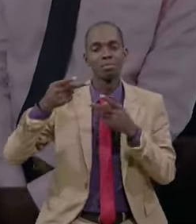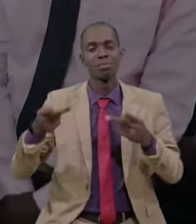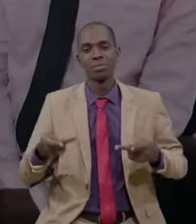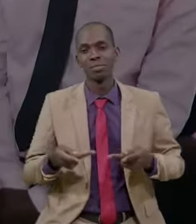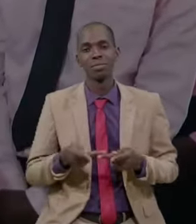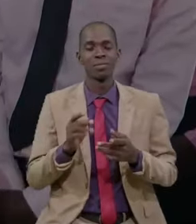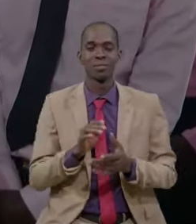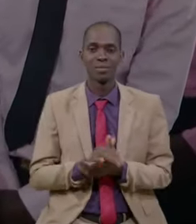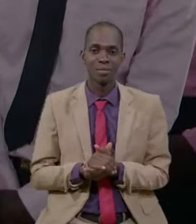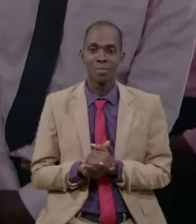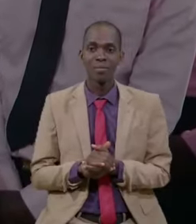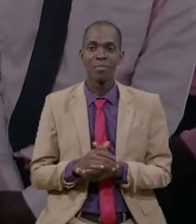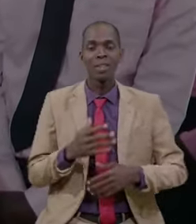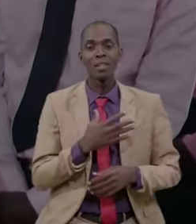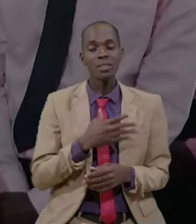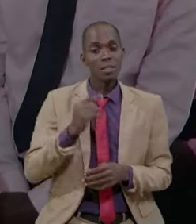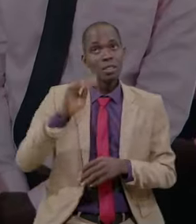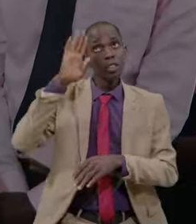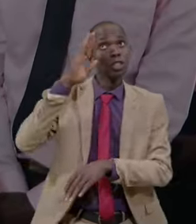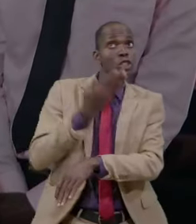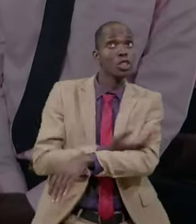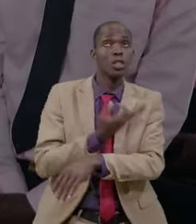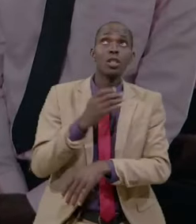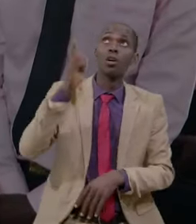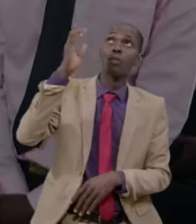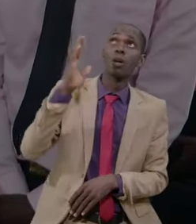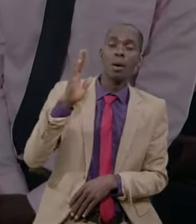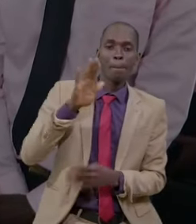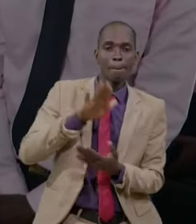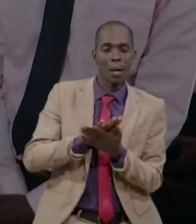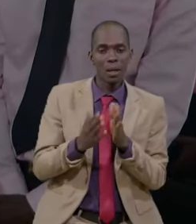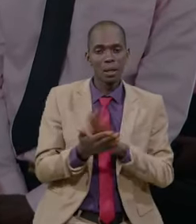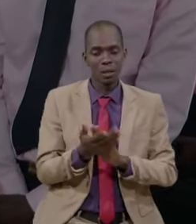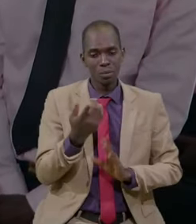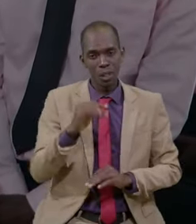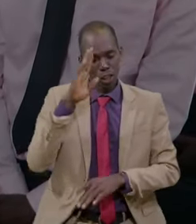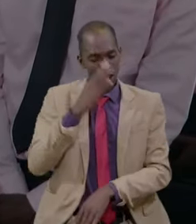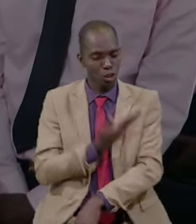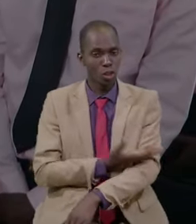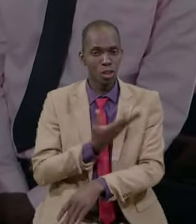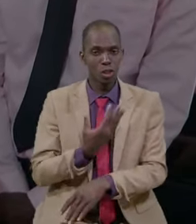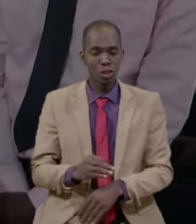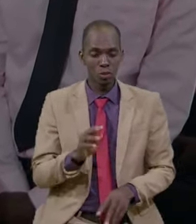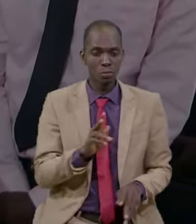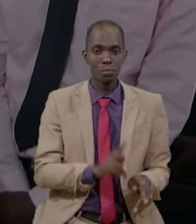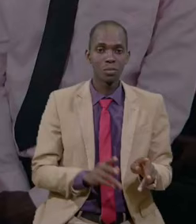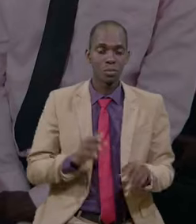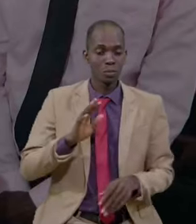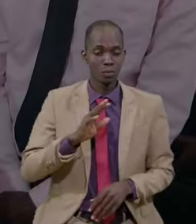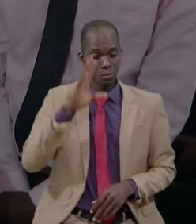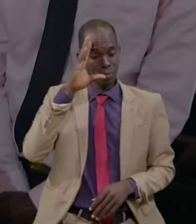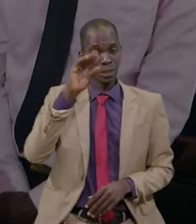Le Fils de Dieu est devenu le Fils de l'homme afin de prendre les fils des